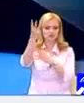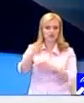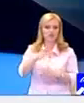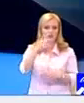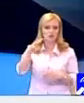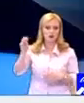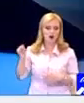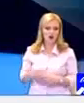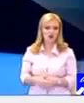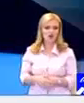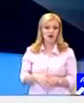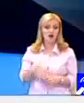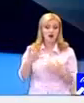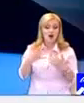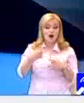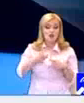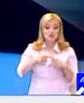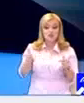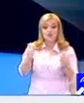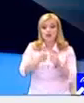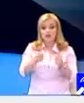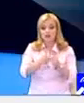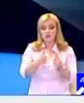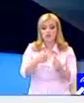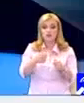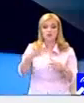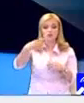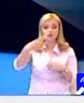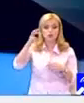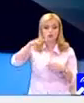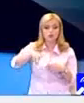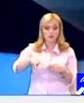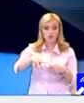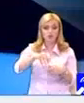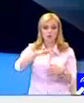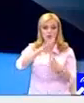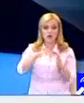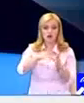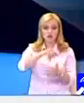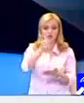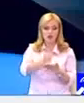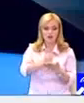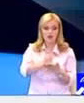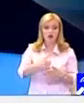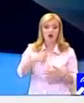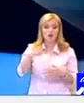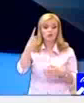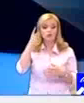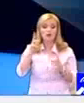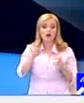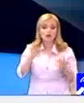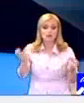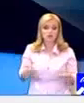din Guatemala. Craterul este la 40 de kilometri sud-vest de capitală și acum se dă o luptă contra cronometru pentru a-i salva pe cei